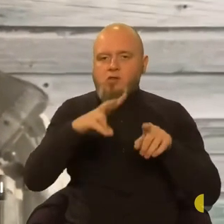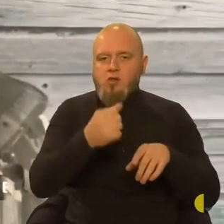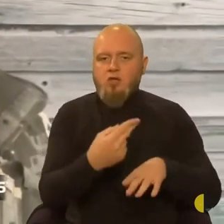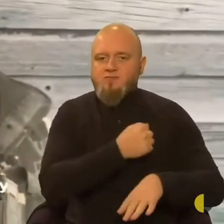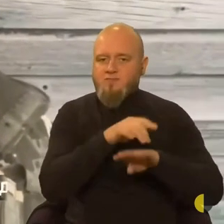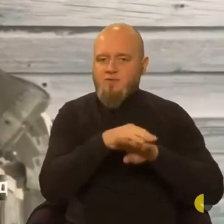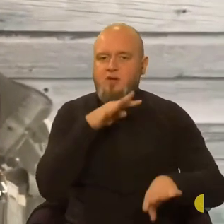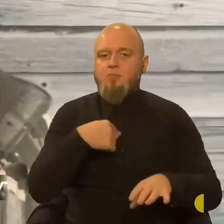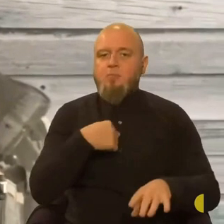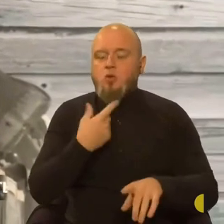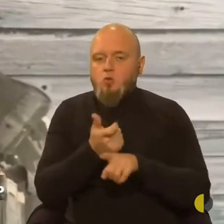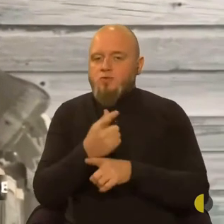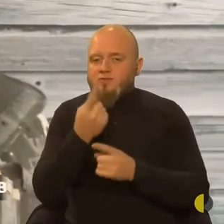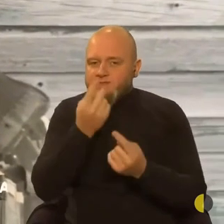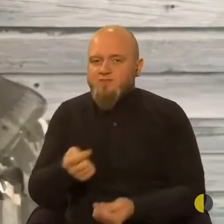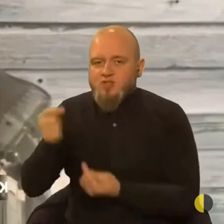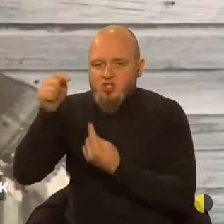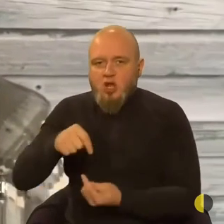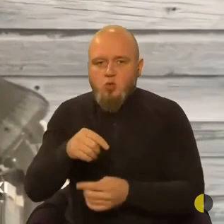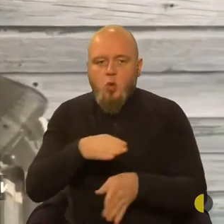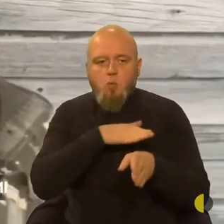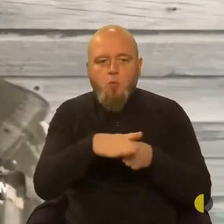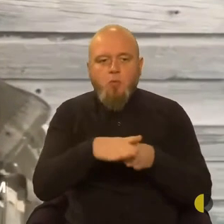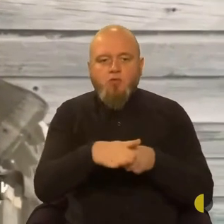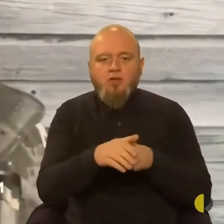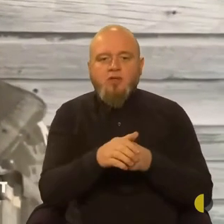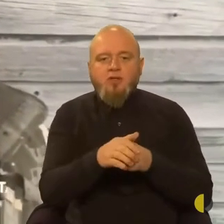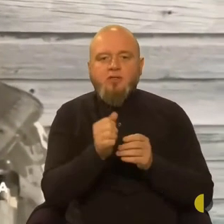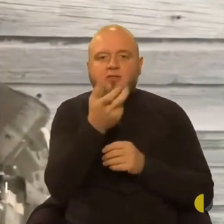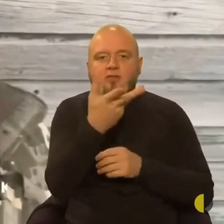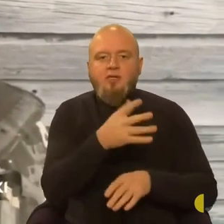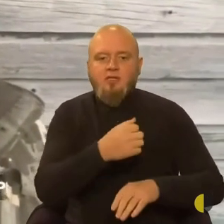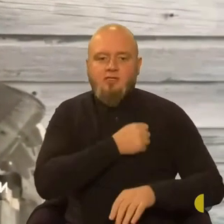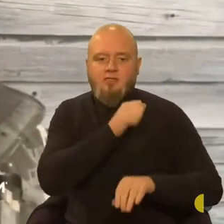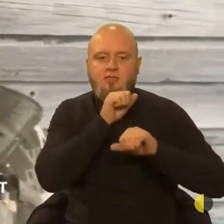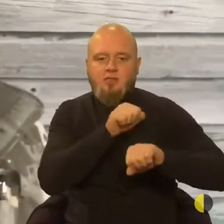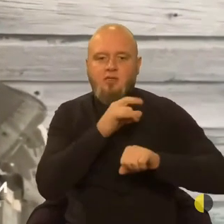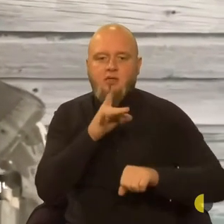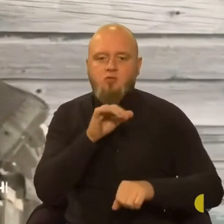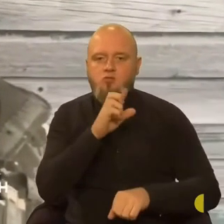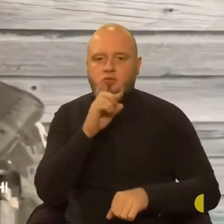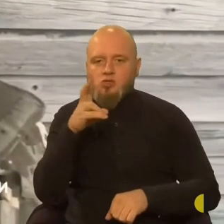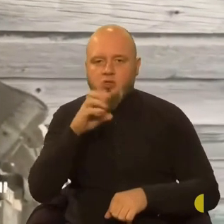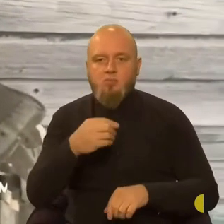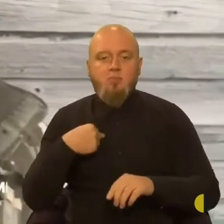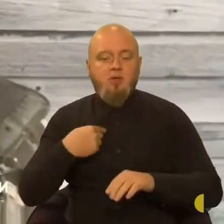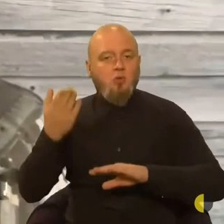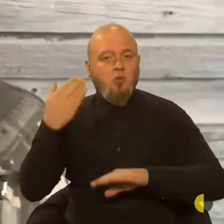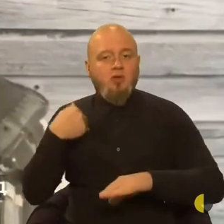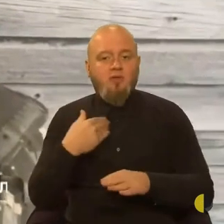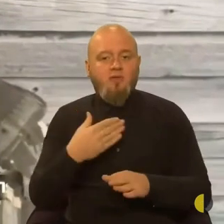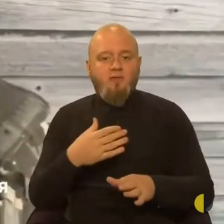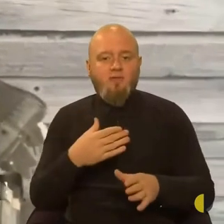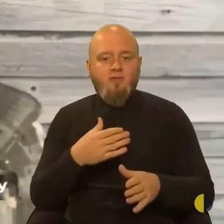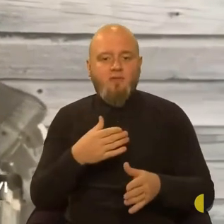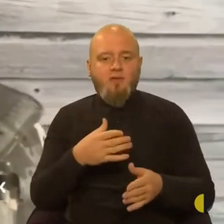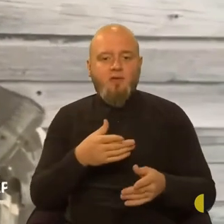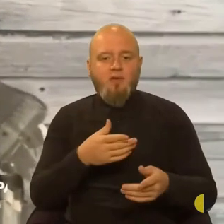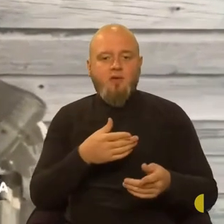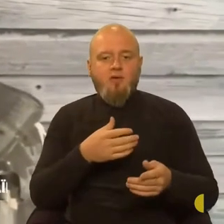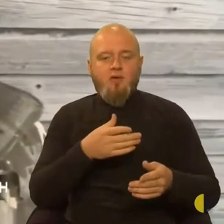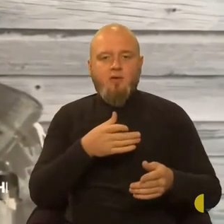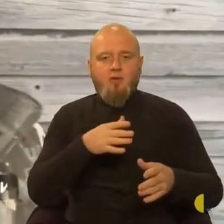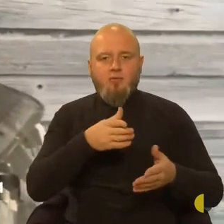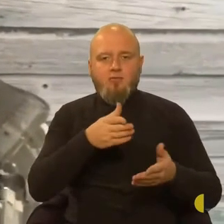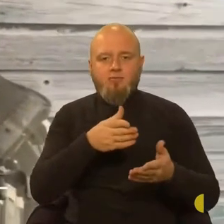ми дуже вчасно поповнили ряди захисників Рубіжного, тому що ми тоді врядували, в тому числі,